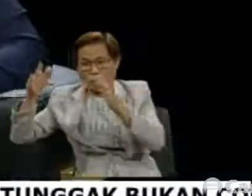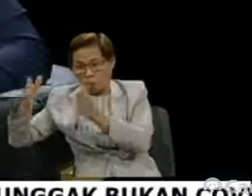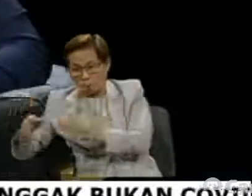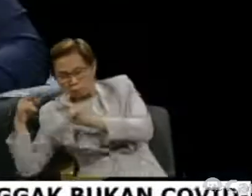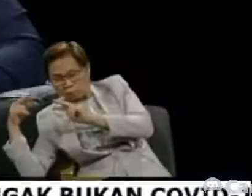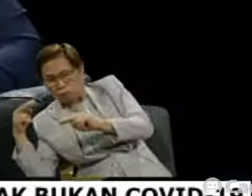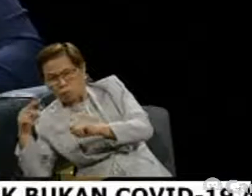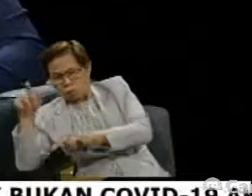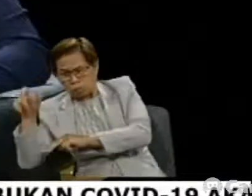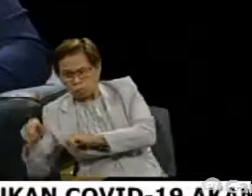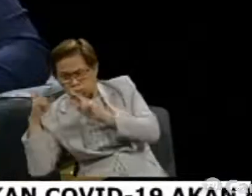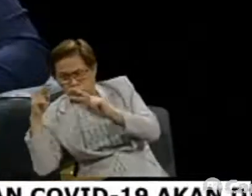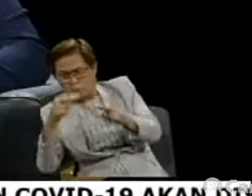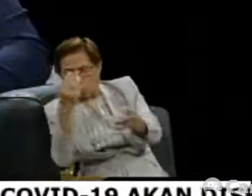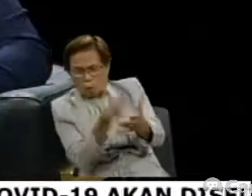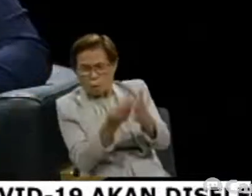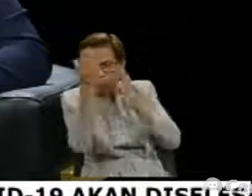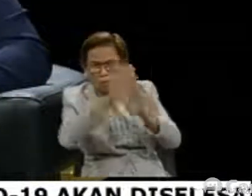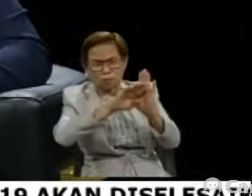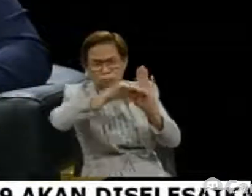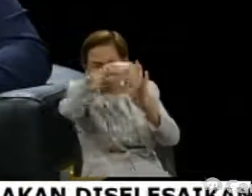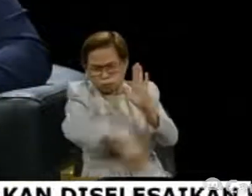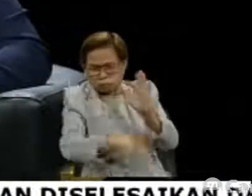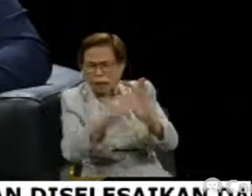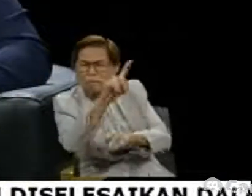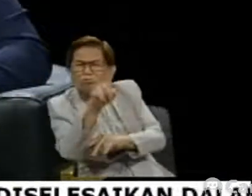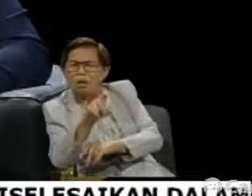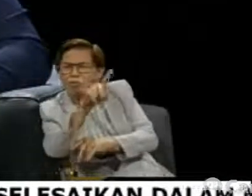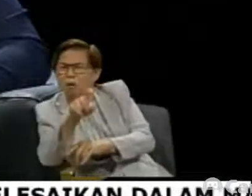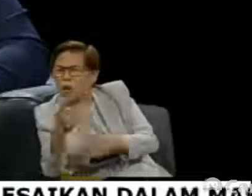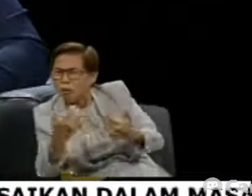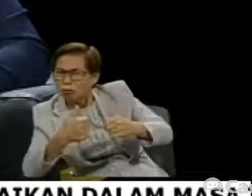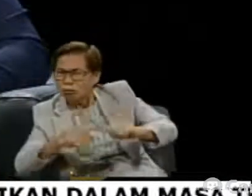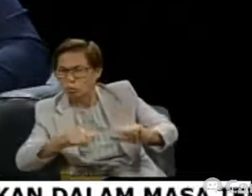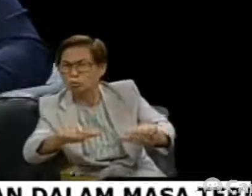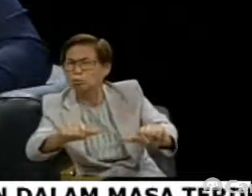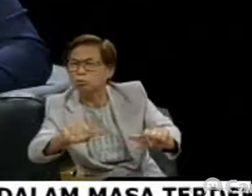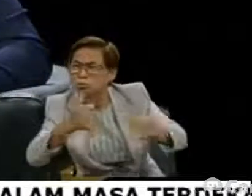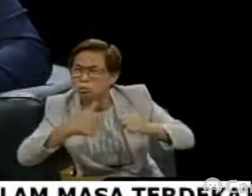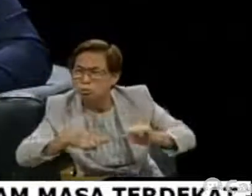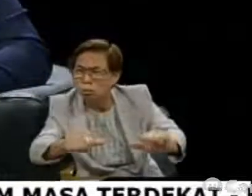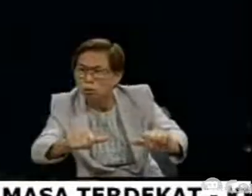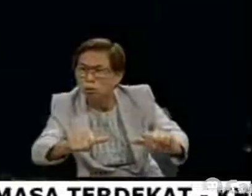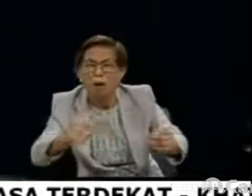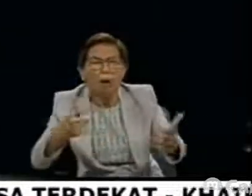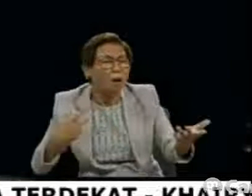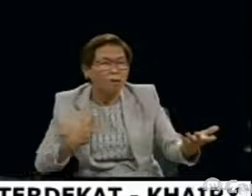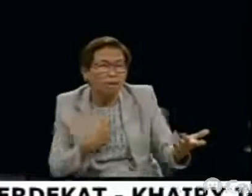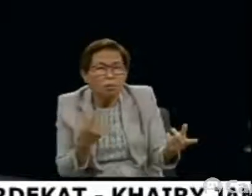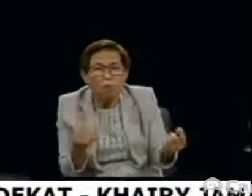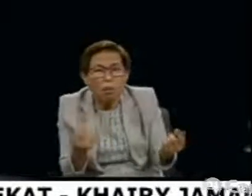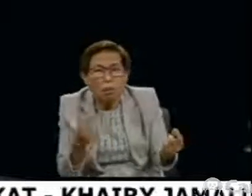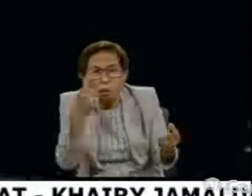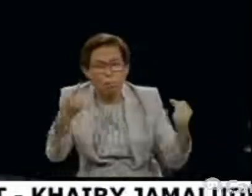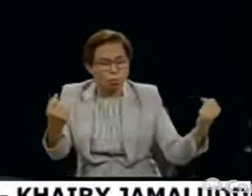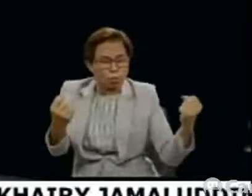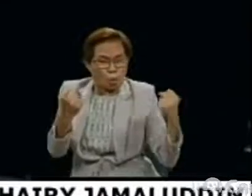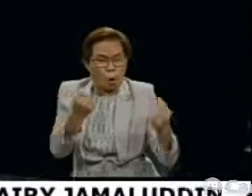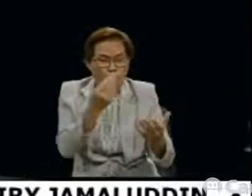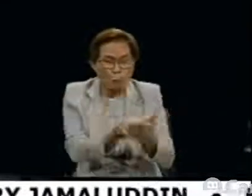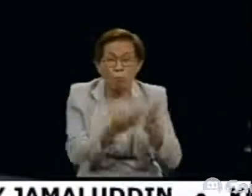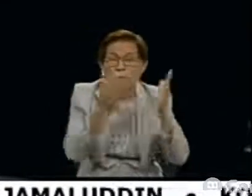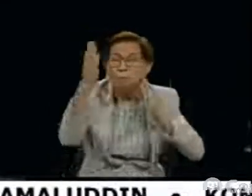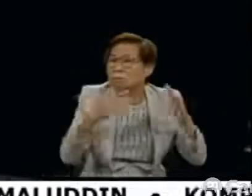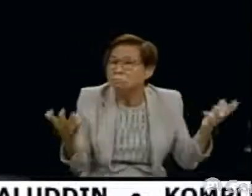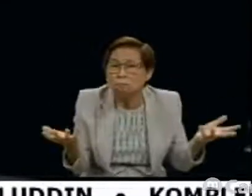kejatuhan Irjen ini dan tertanya-tanya DKT ini akan berterusan apa yang kita buat untuk Ogan semula nilai Ringgit